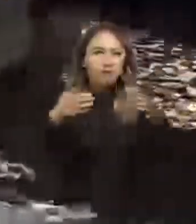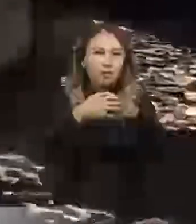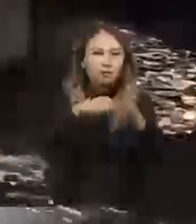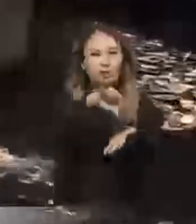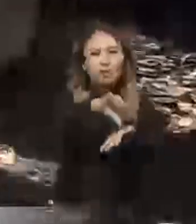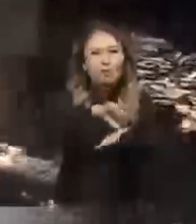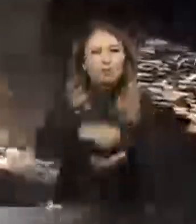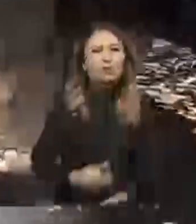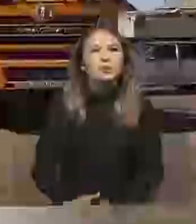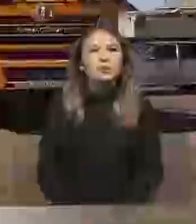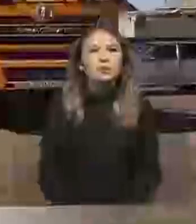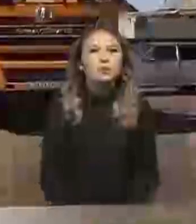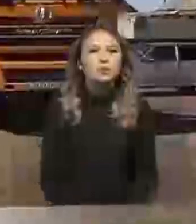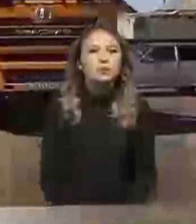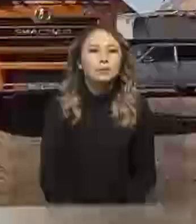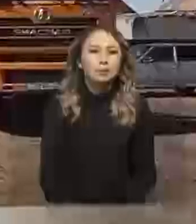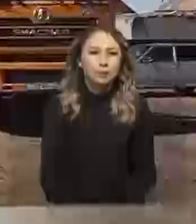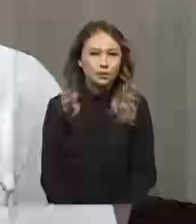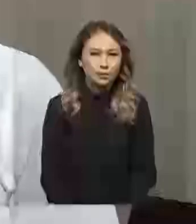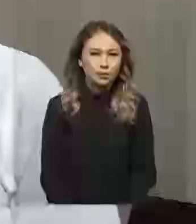жергілікті компания тартылған.